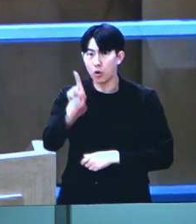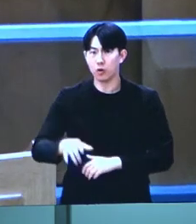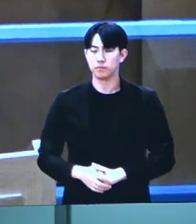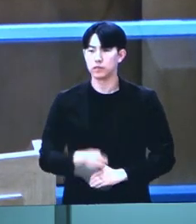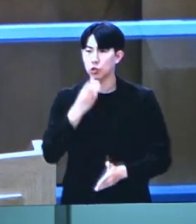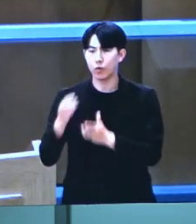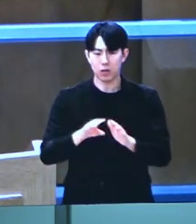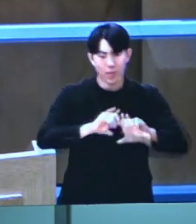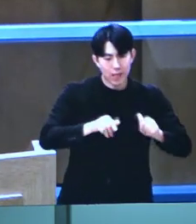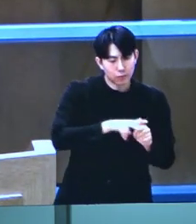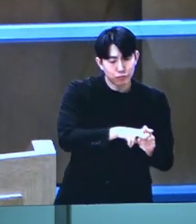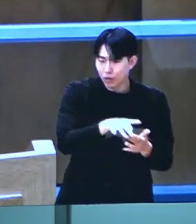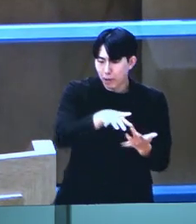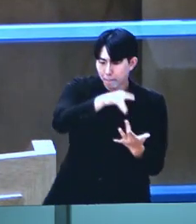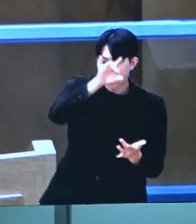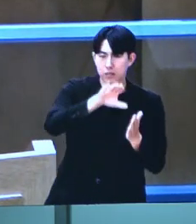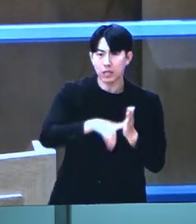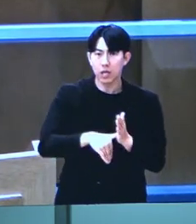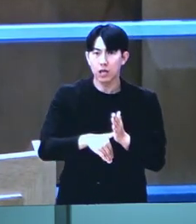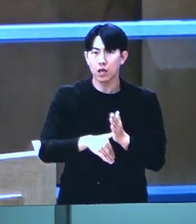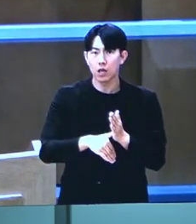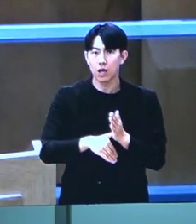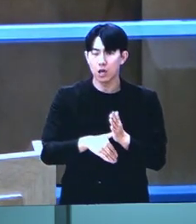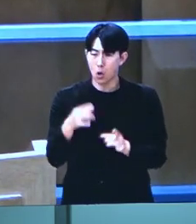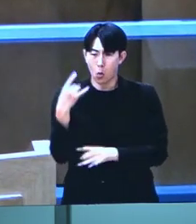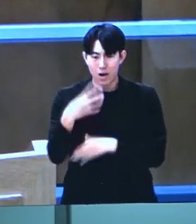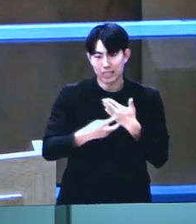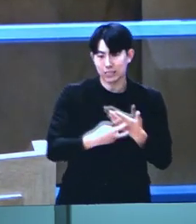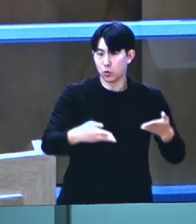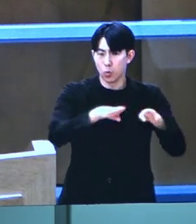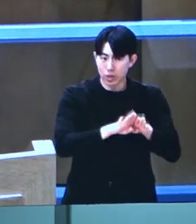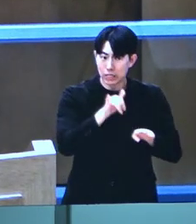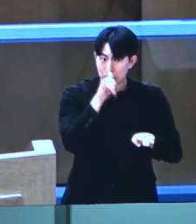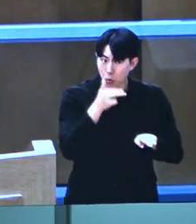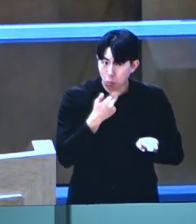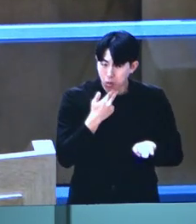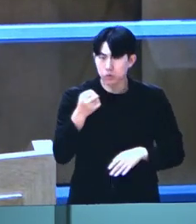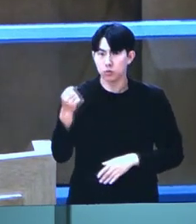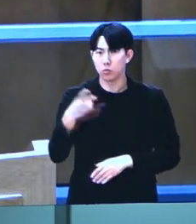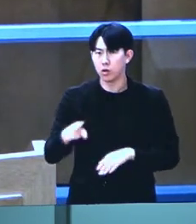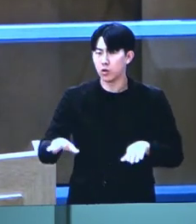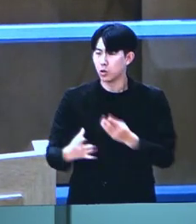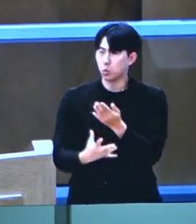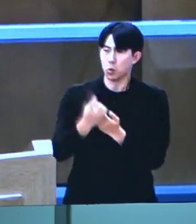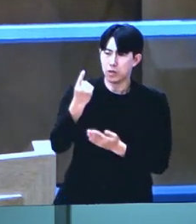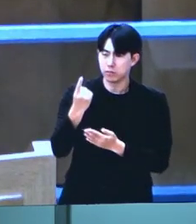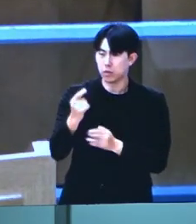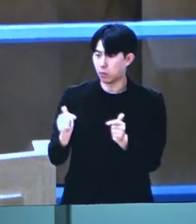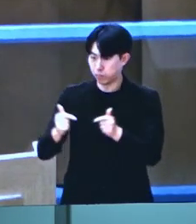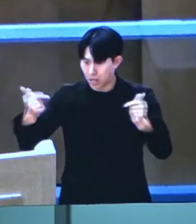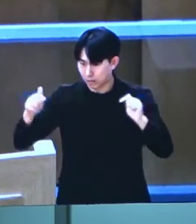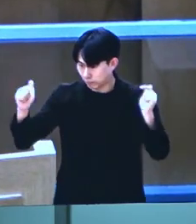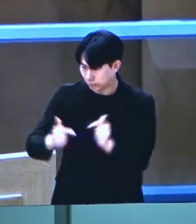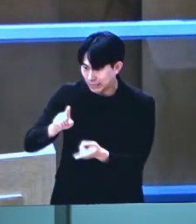후보지 선정 과정에서 기존 의료원의 존치나 흡수, 통합, 축소 여부에 대해 명확하게